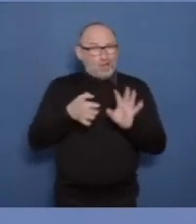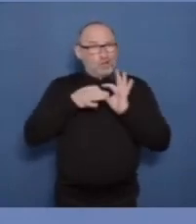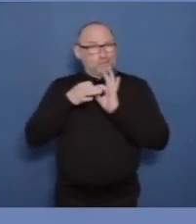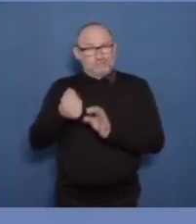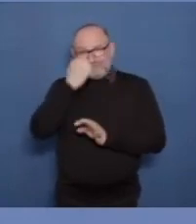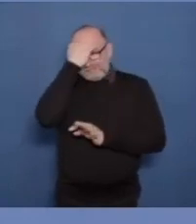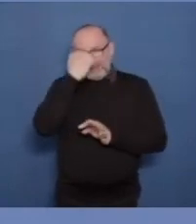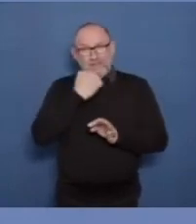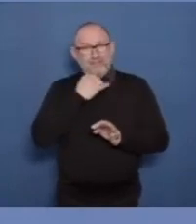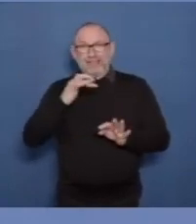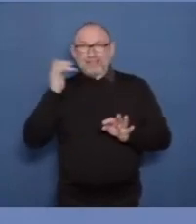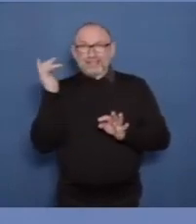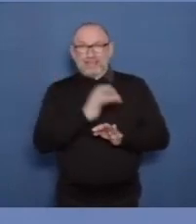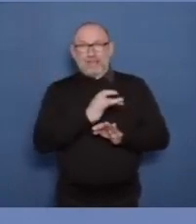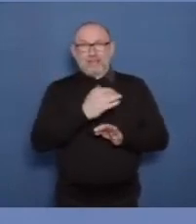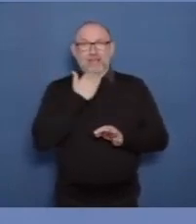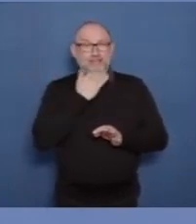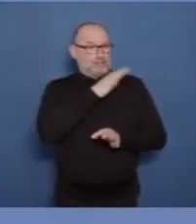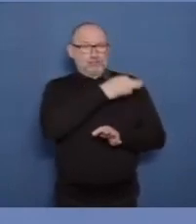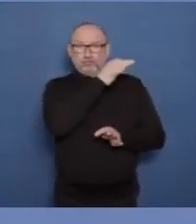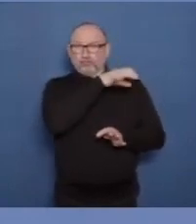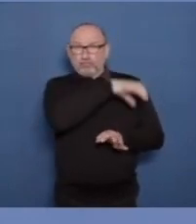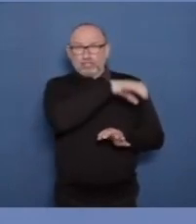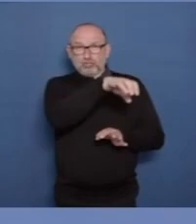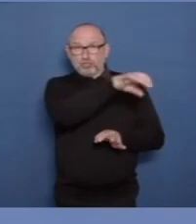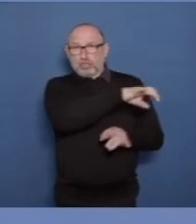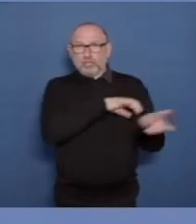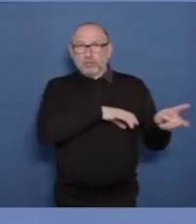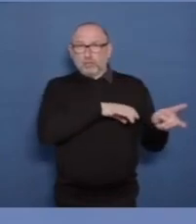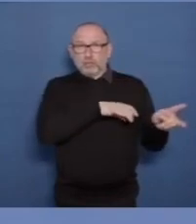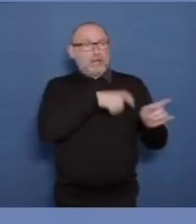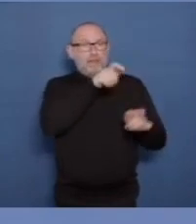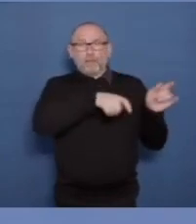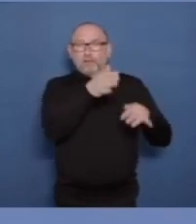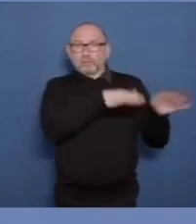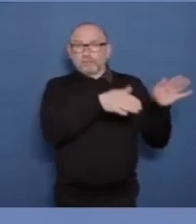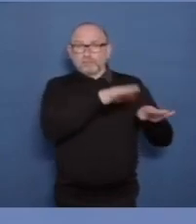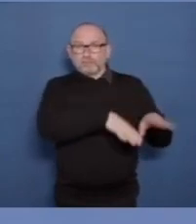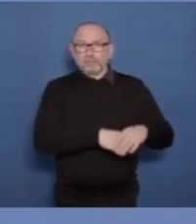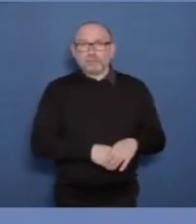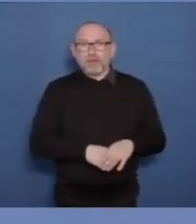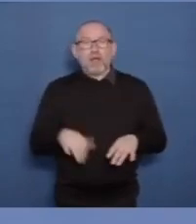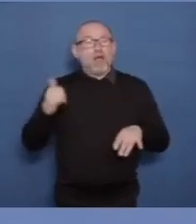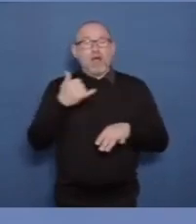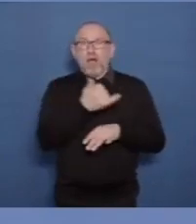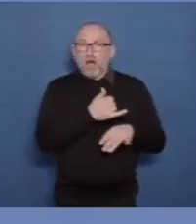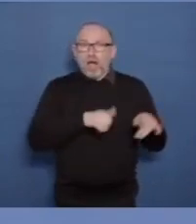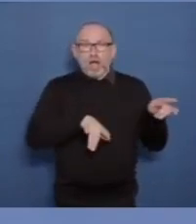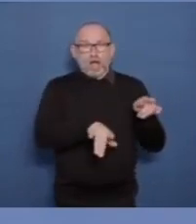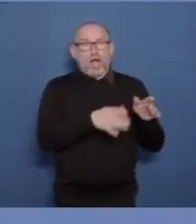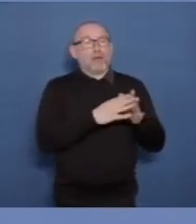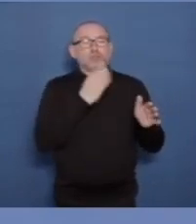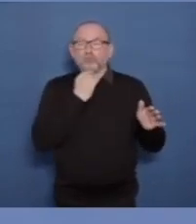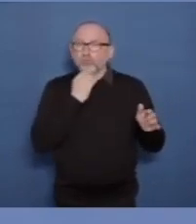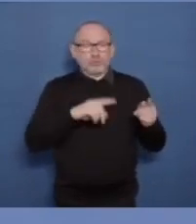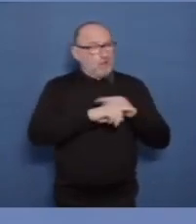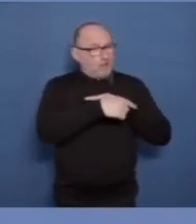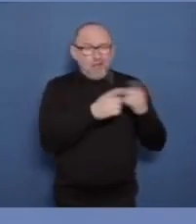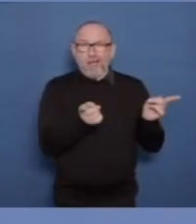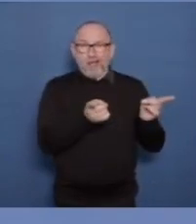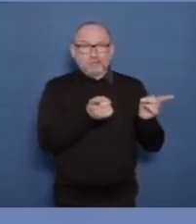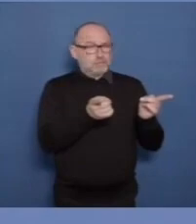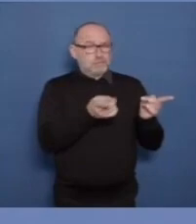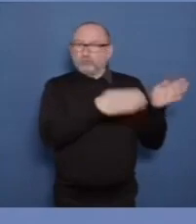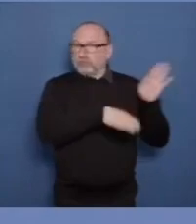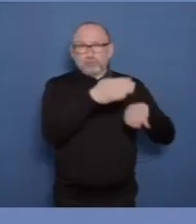gegen Israels Städte, in denen Israels Bürger sterben, übrigens arabische wie jüdische Bürger von Israel, der